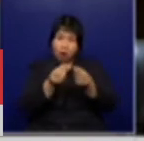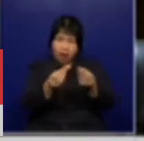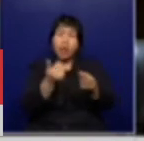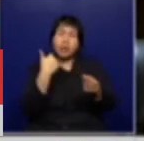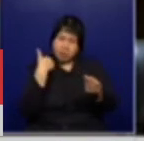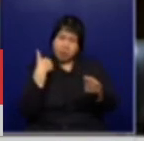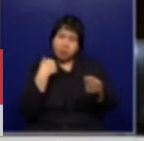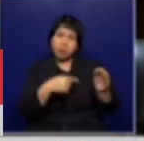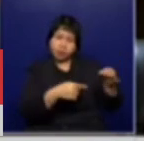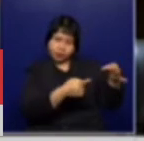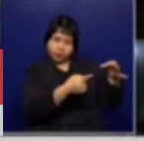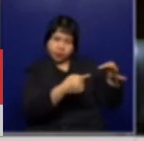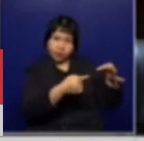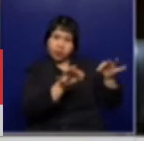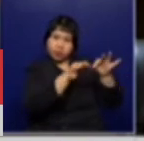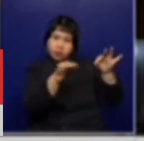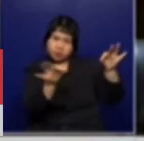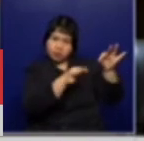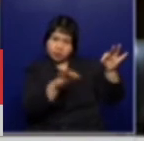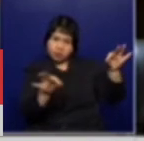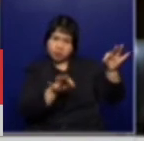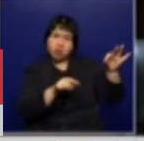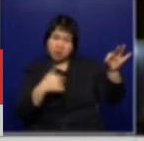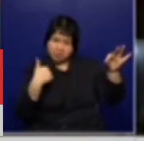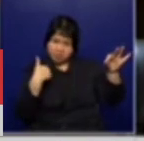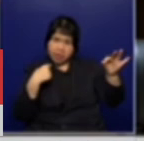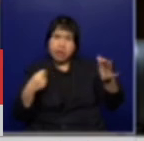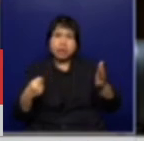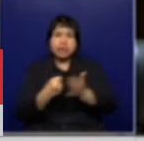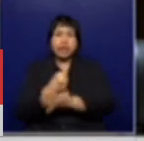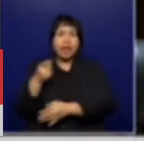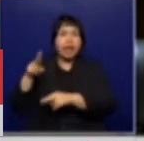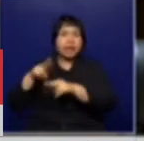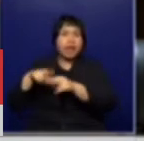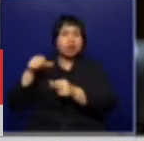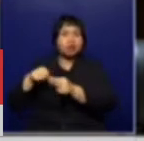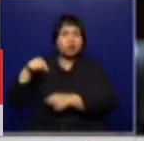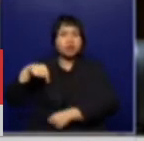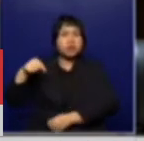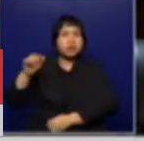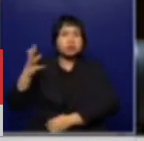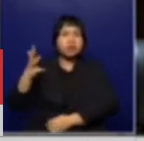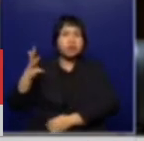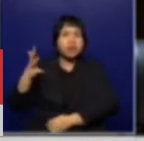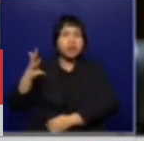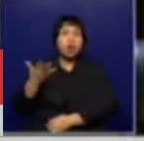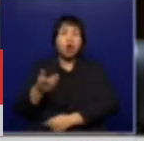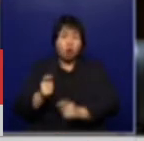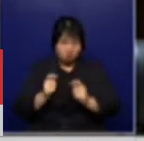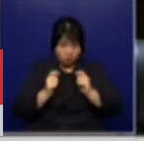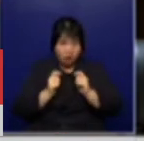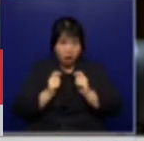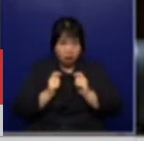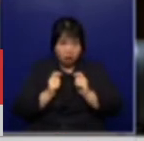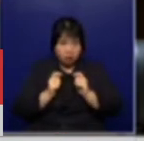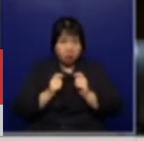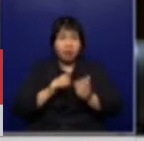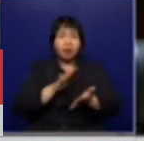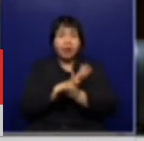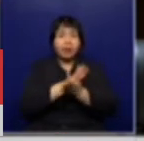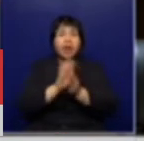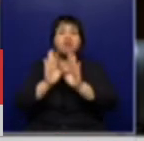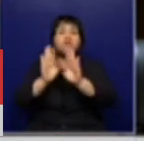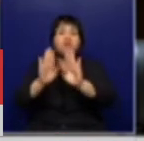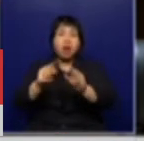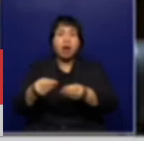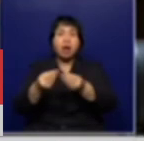ร้อยค่ะดิฉันกรอกรายละเอียดเรียบร้อยทุกอย่างค่ะเสียดายท่านไม่ได้อยู่ในสภาแห่งนี้จะขออนุญาตนำส่งท่านประธานผ่านไป